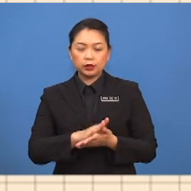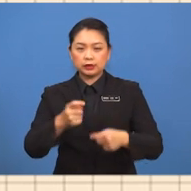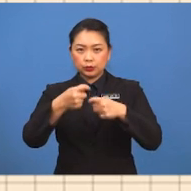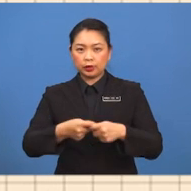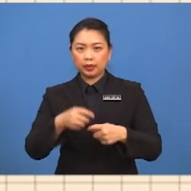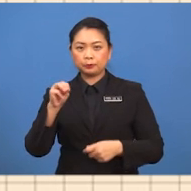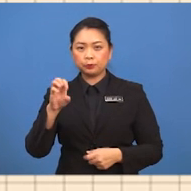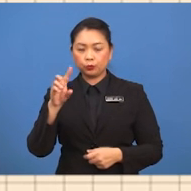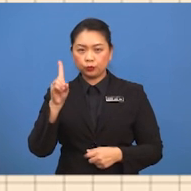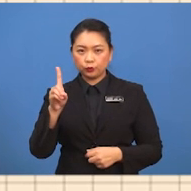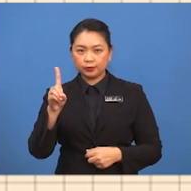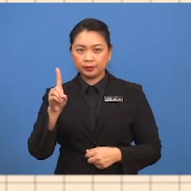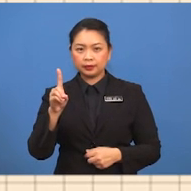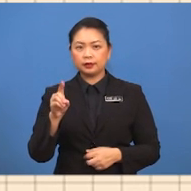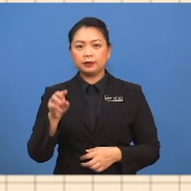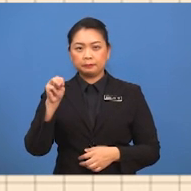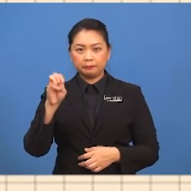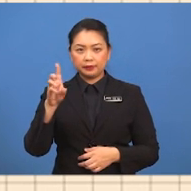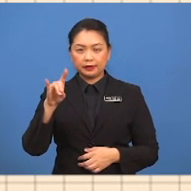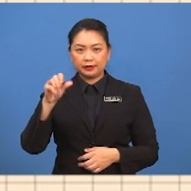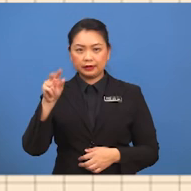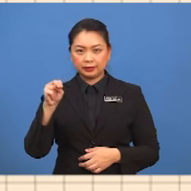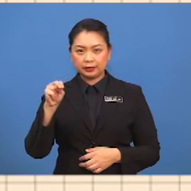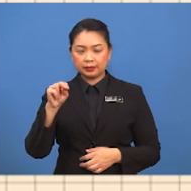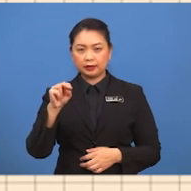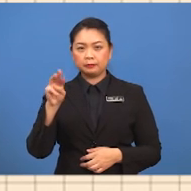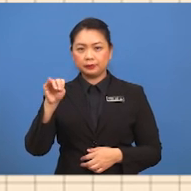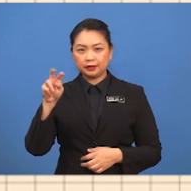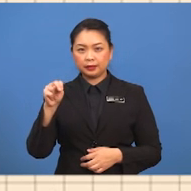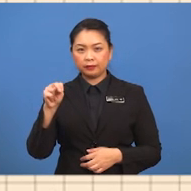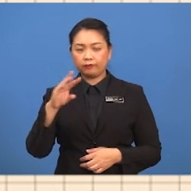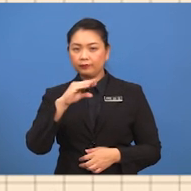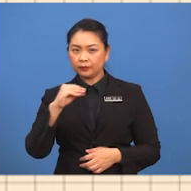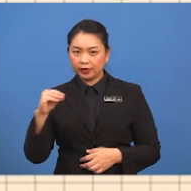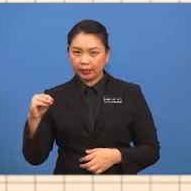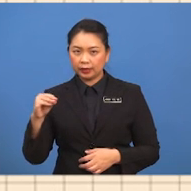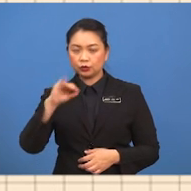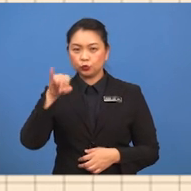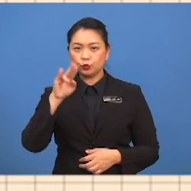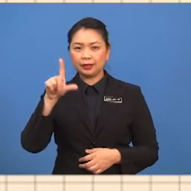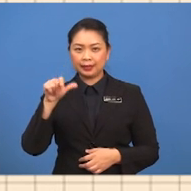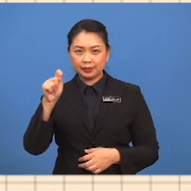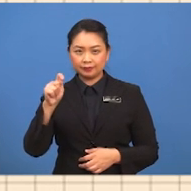Tentukan mod, median, min dan julat.